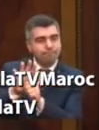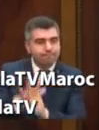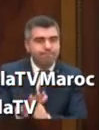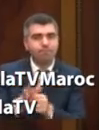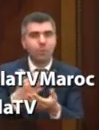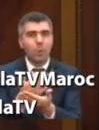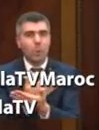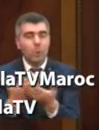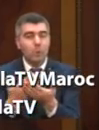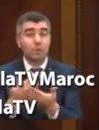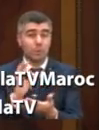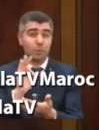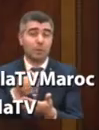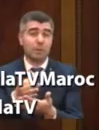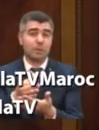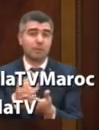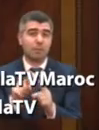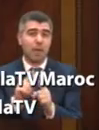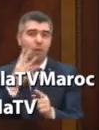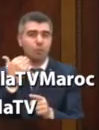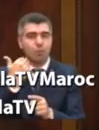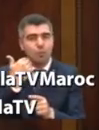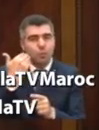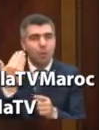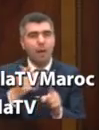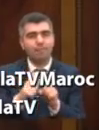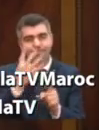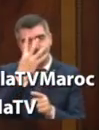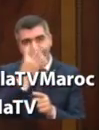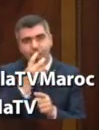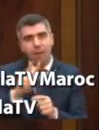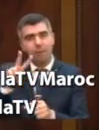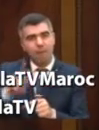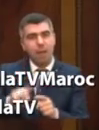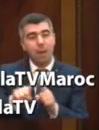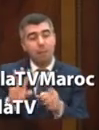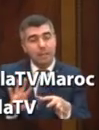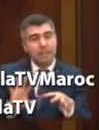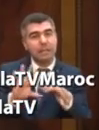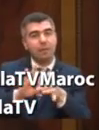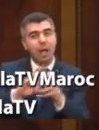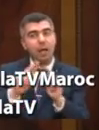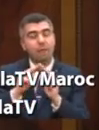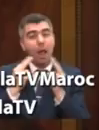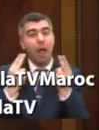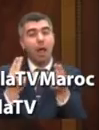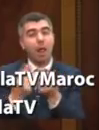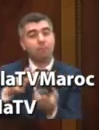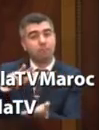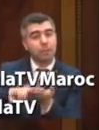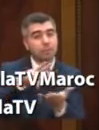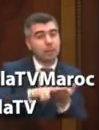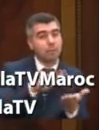سافرة وضاربة بعرض الحائط كل عهود والمواثيق الدولية والاتفاقيات الدولية كذلك.